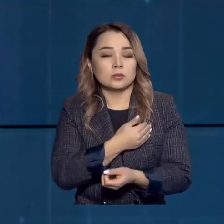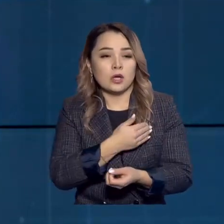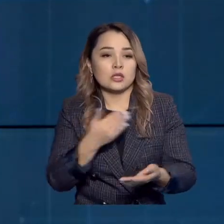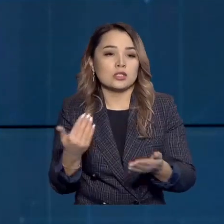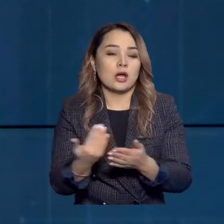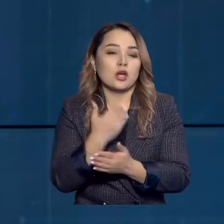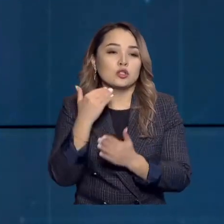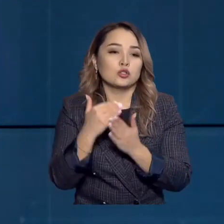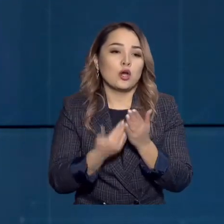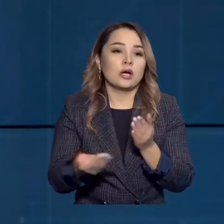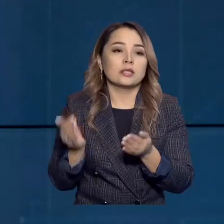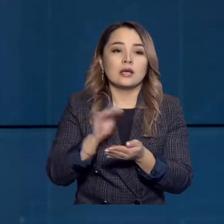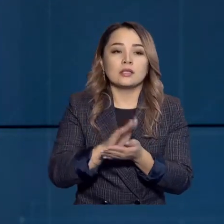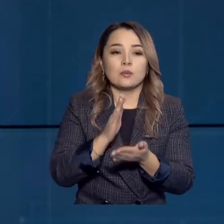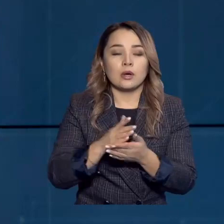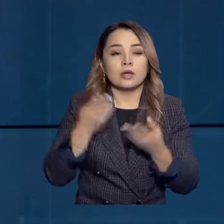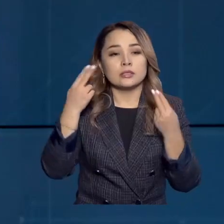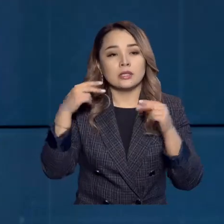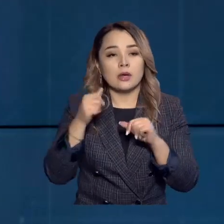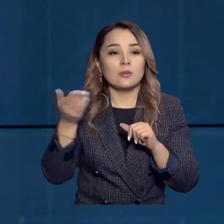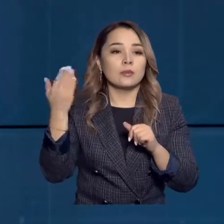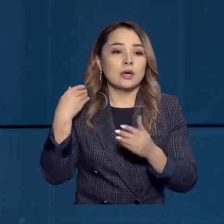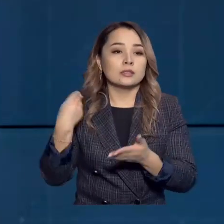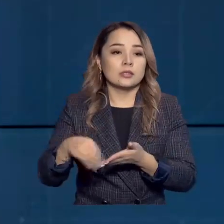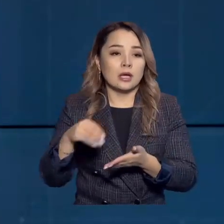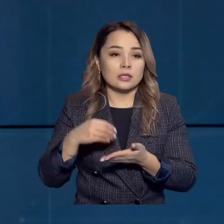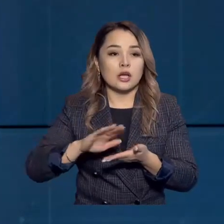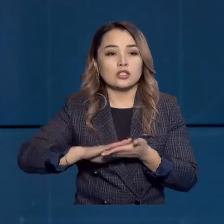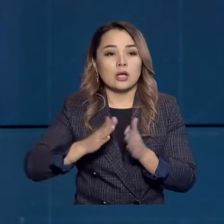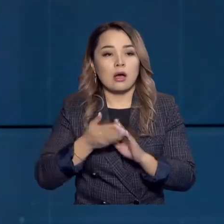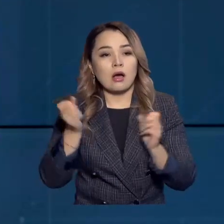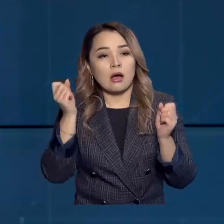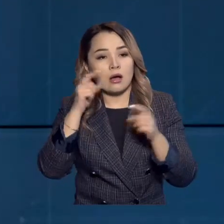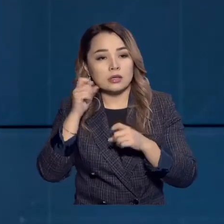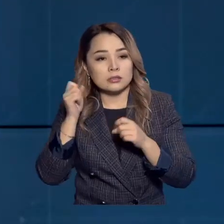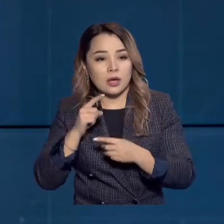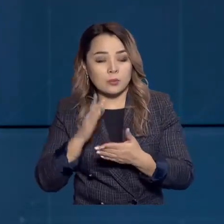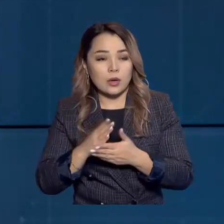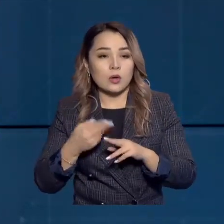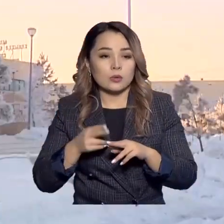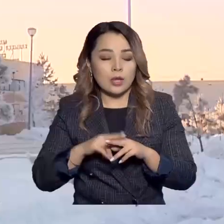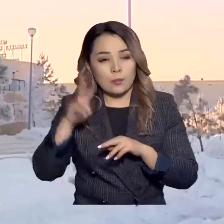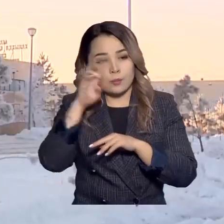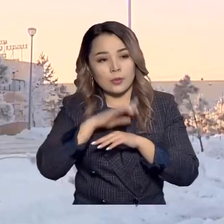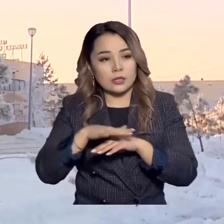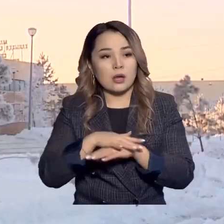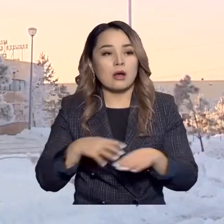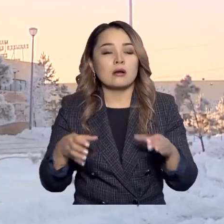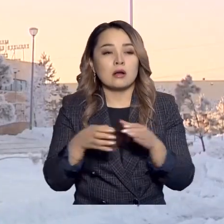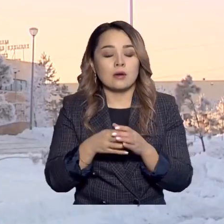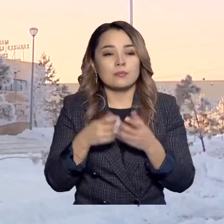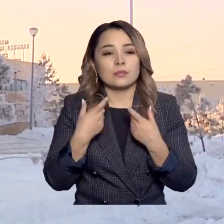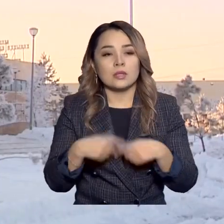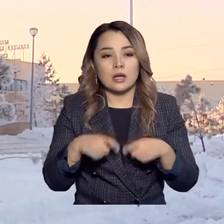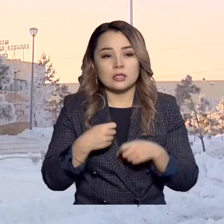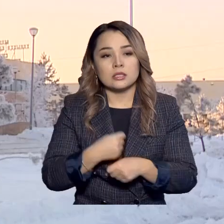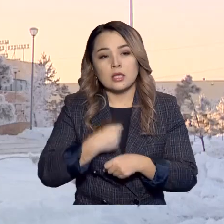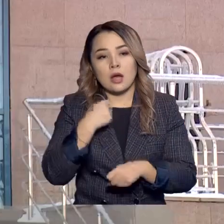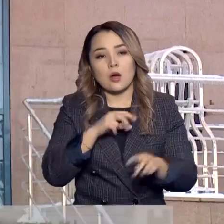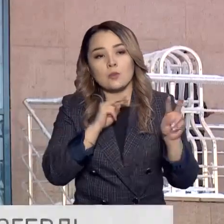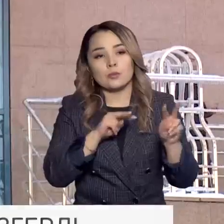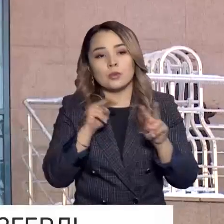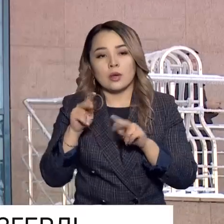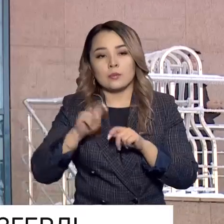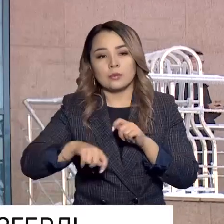жүйені таныстырды. Бұған дейін жүргізуші куәлігін сатып алу жағдайлары анықталған, сол себепті мемлекеттік корпорация емтихан барысын қатаң бақылауға